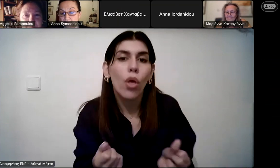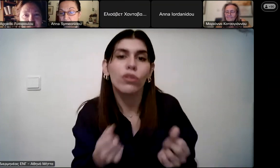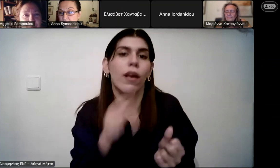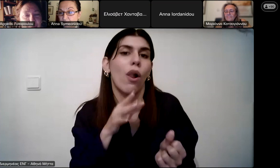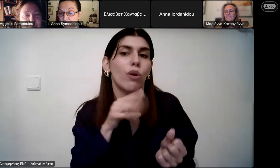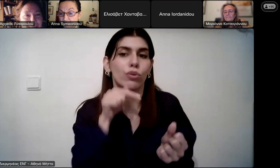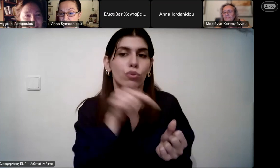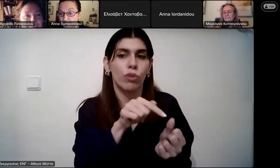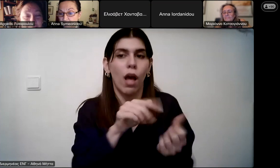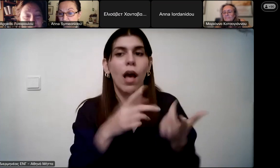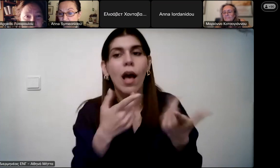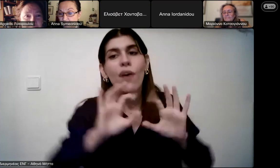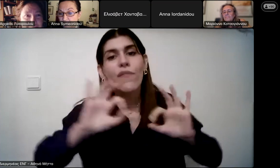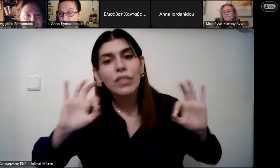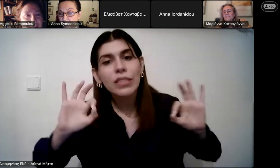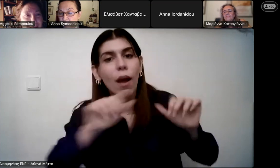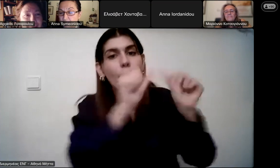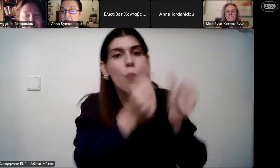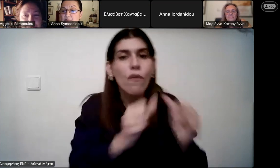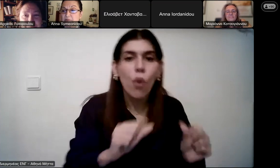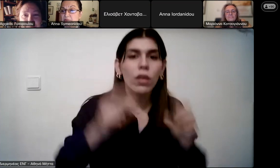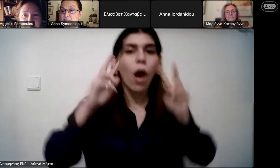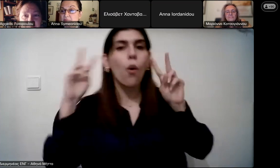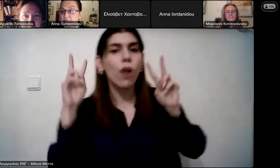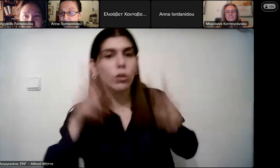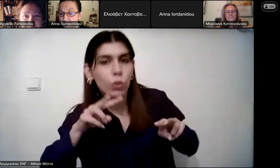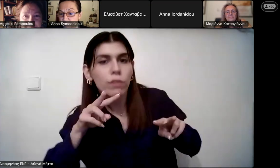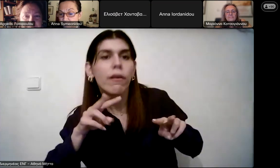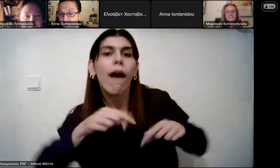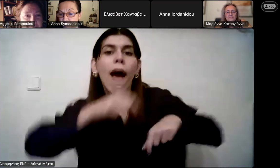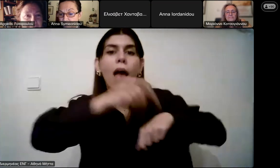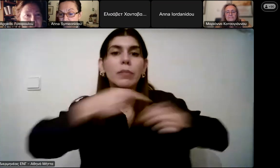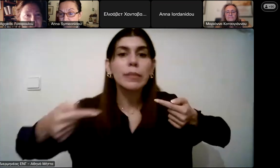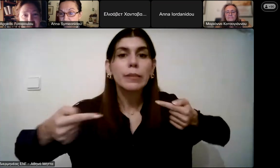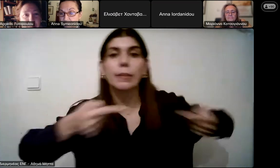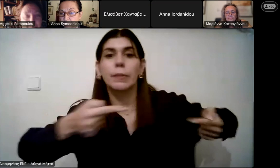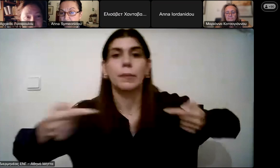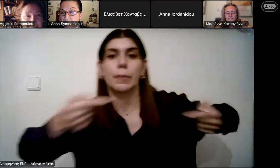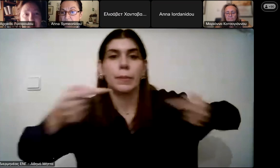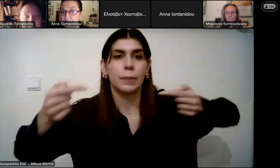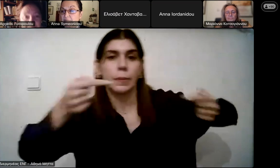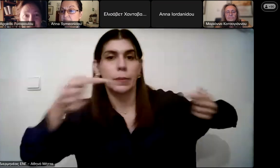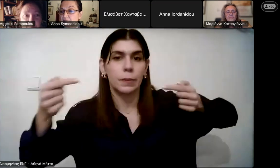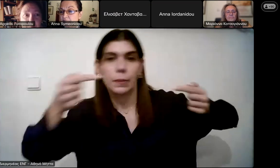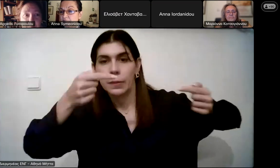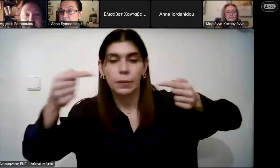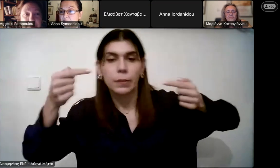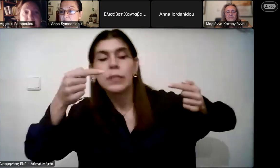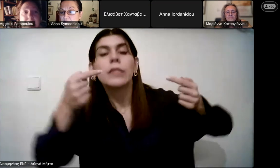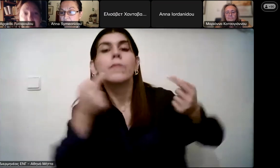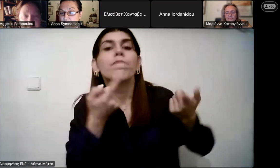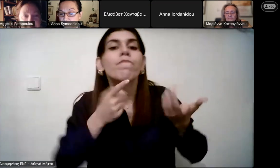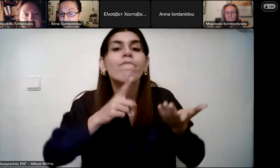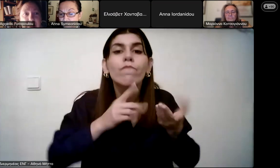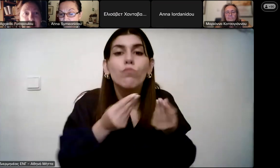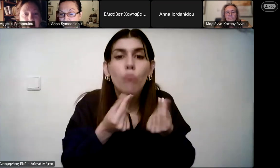μου, η μορφολογία και η ορατότητα βρίσκονται σε πόλεμο αυτή τη στιγμή για να μπορέσουν να εκφραστούν όλες αυτές